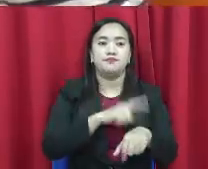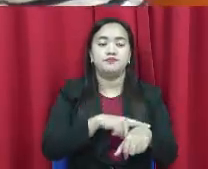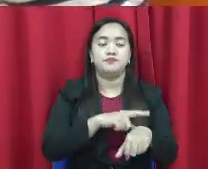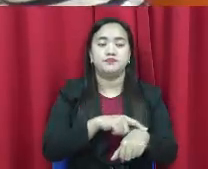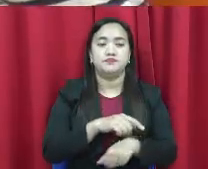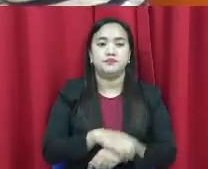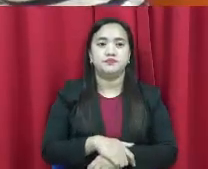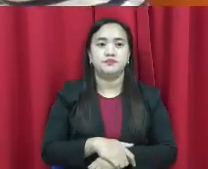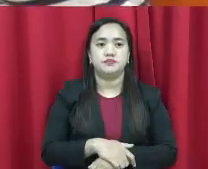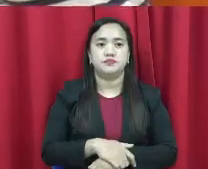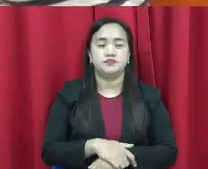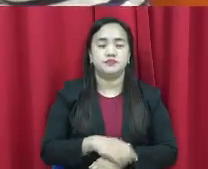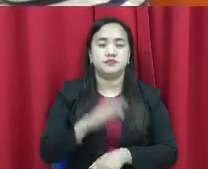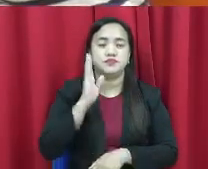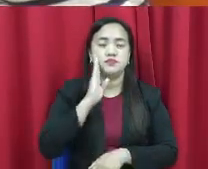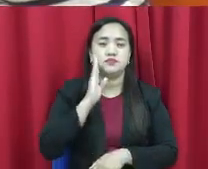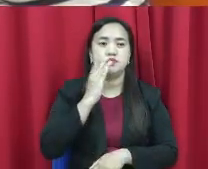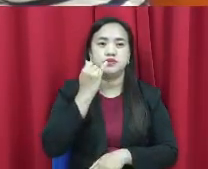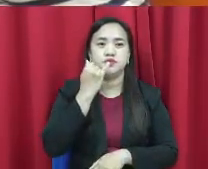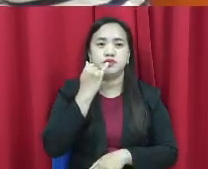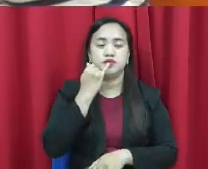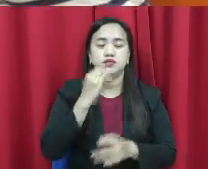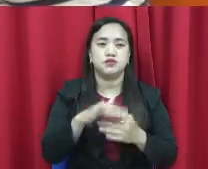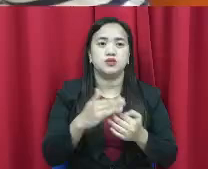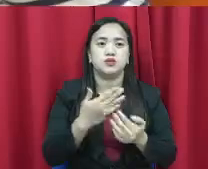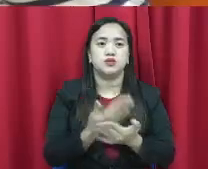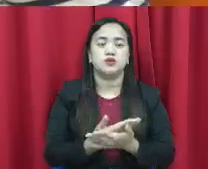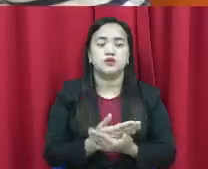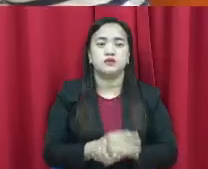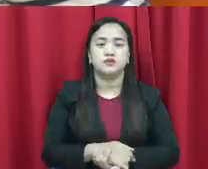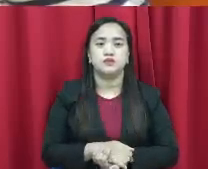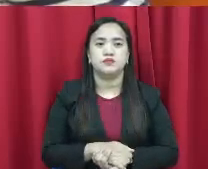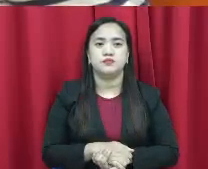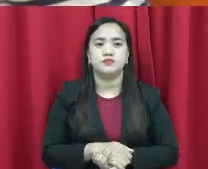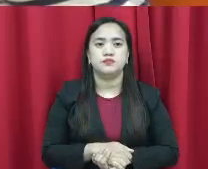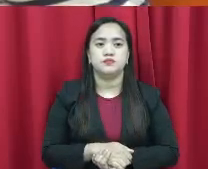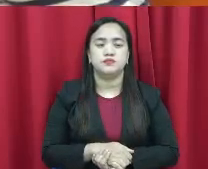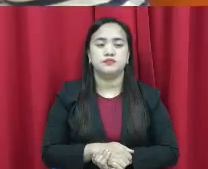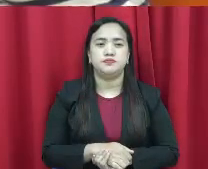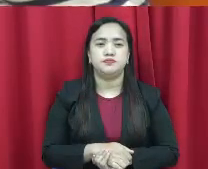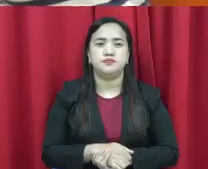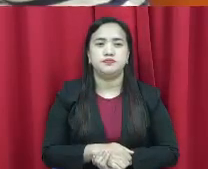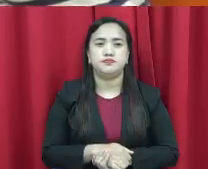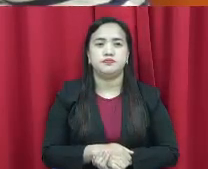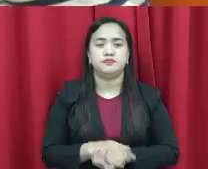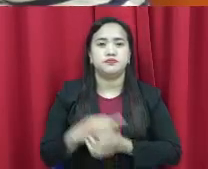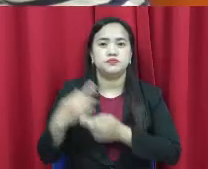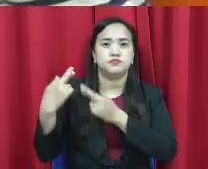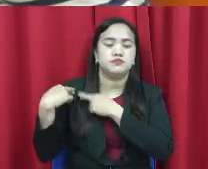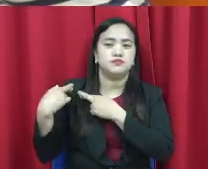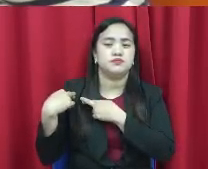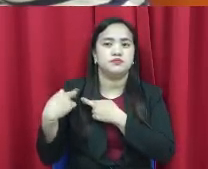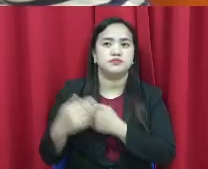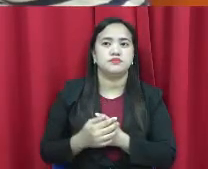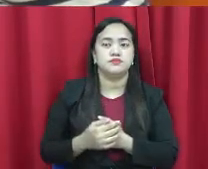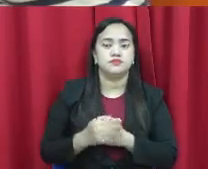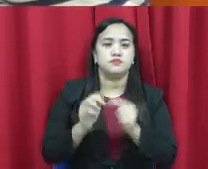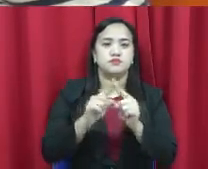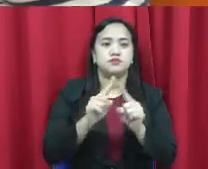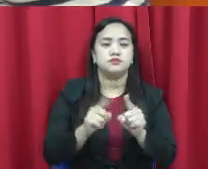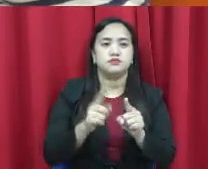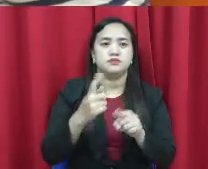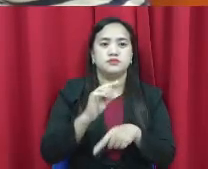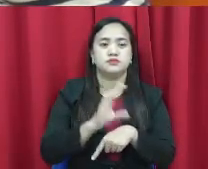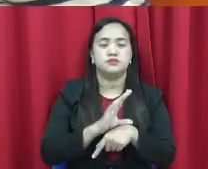naba-bad mong talaga halos lahat eh ano yung mga kw niya talaga dito mga responsibilities na na church paano